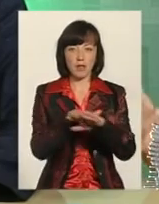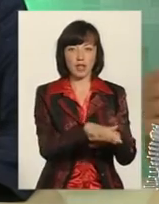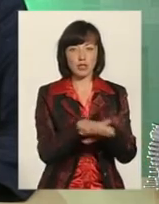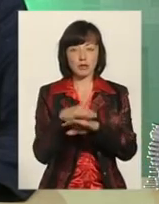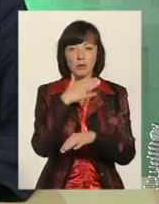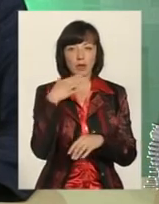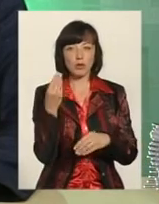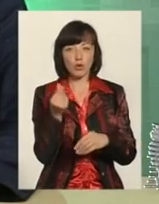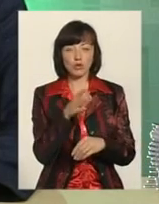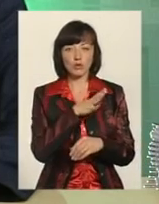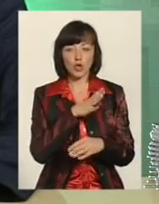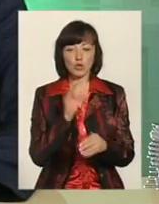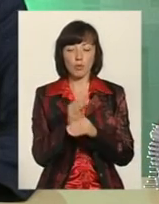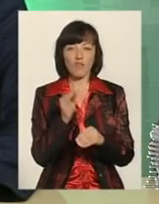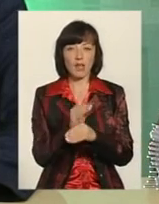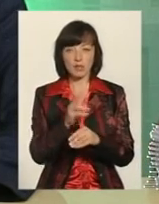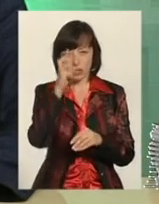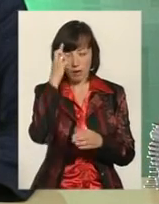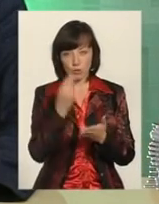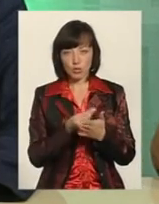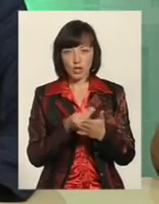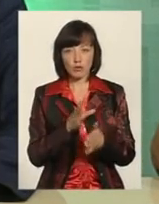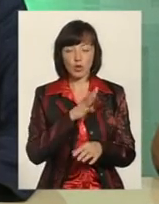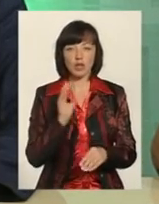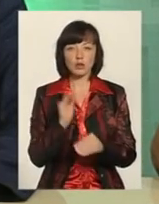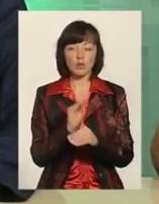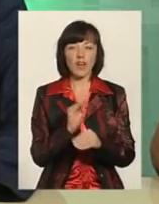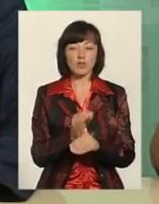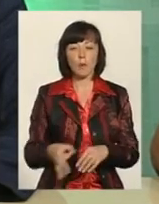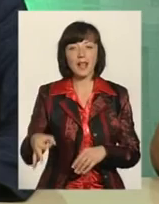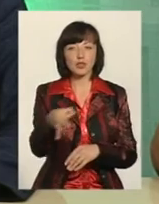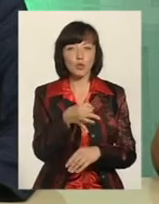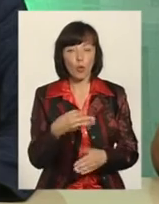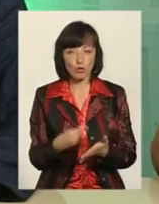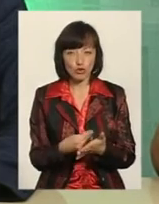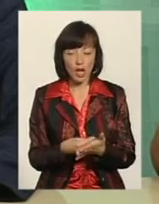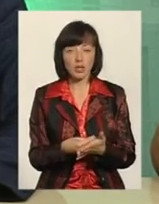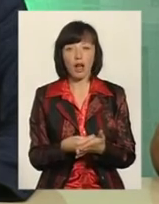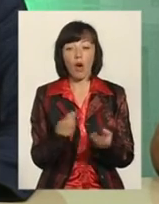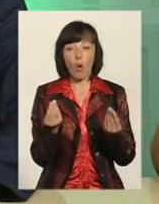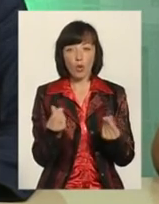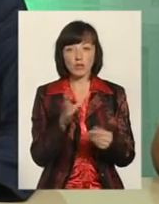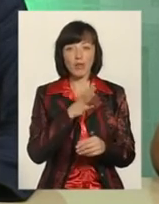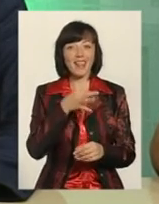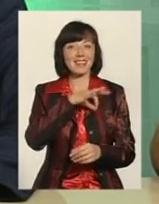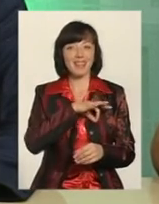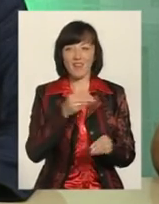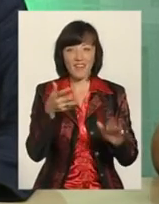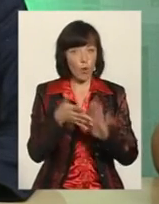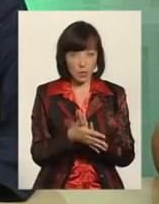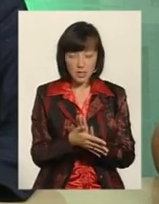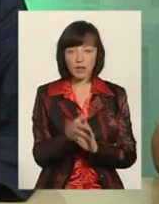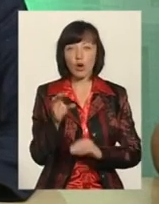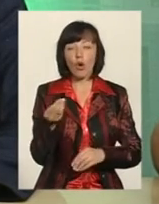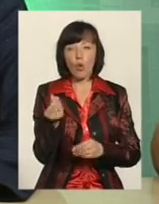там були, і були і субвенції, наприклад, з державного бюджету, були субвенції з обласного бюджету. Кошти були не використані і кошти